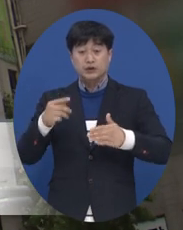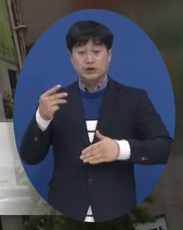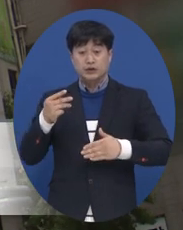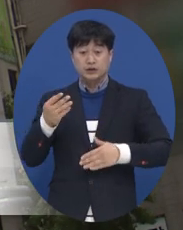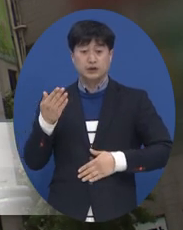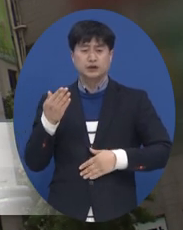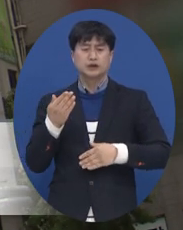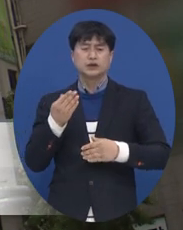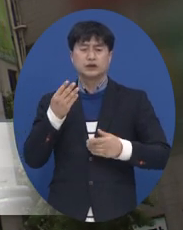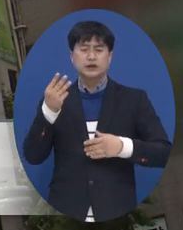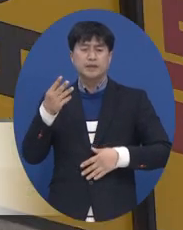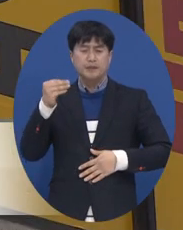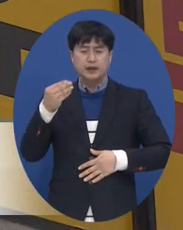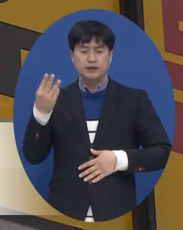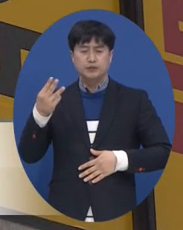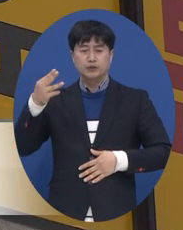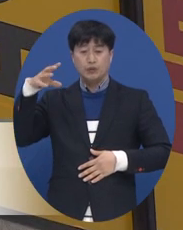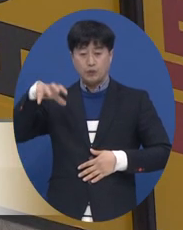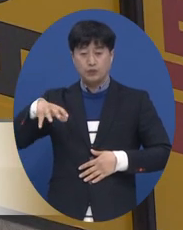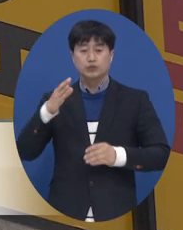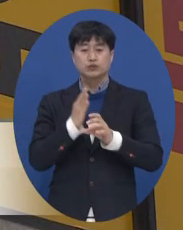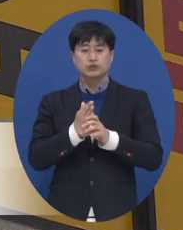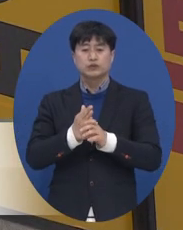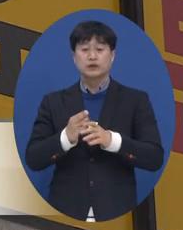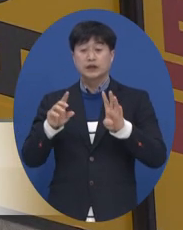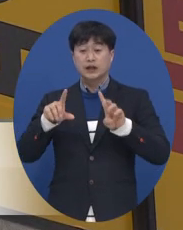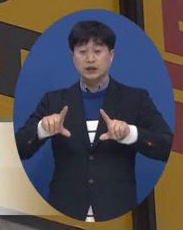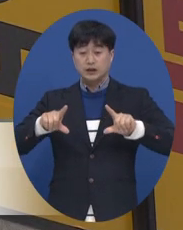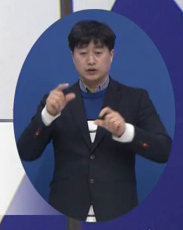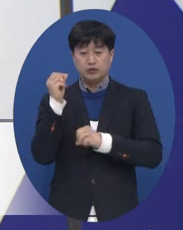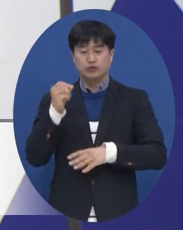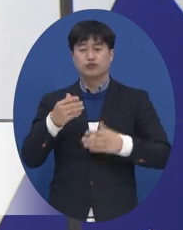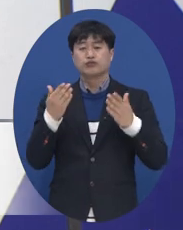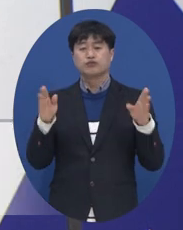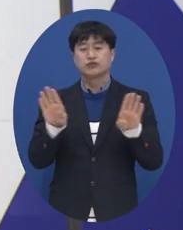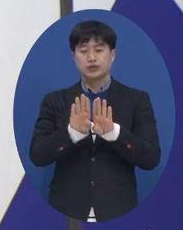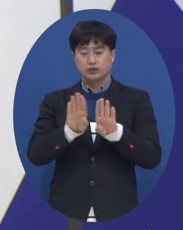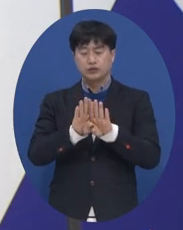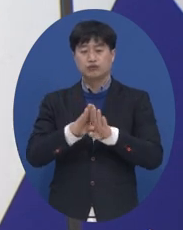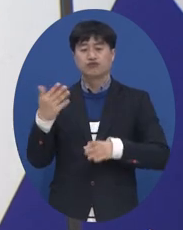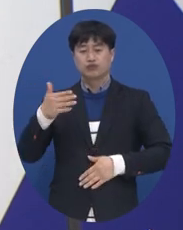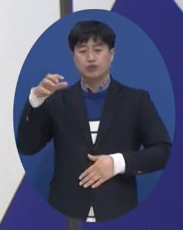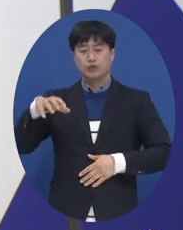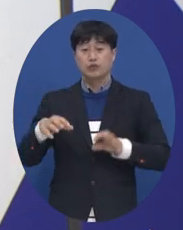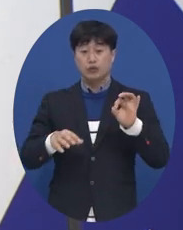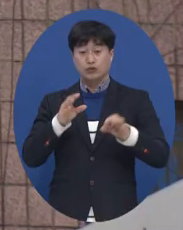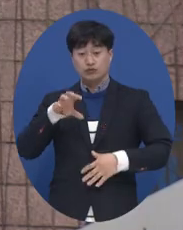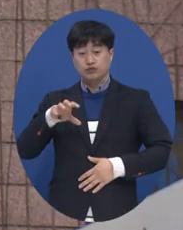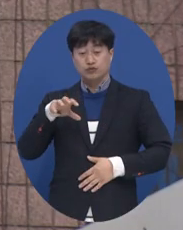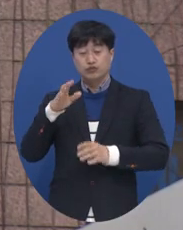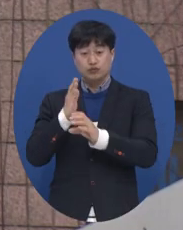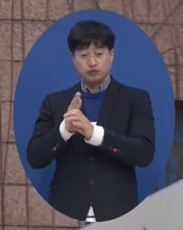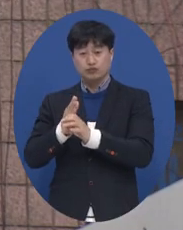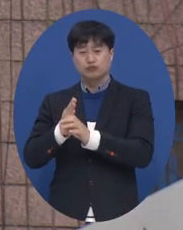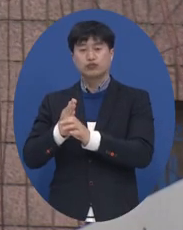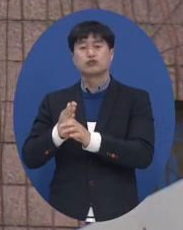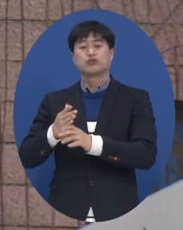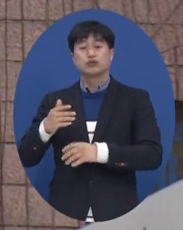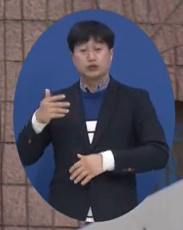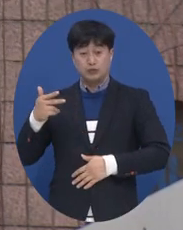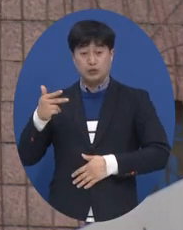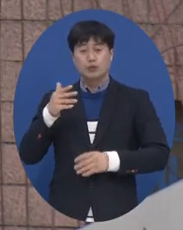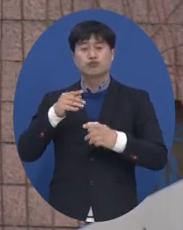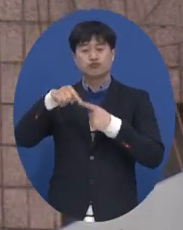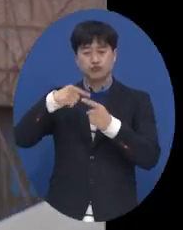경기도 내 위치한 학원과 교습소 3만 3천여 곳 중 지난 4일 기준 휴원한 곳은 9천여 곳. 10곳 중 7곳은 운영을 하고